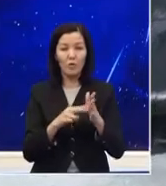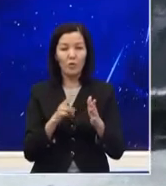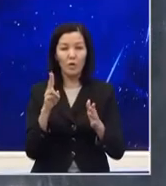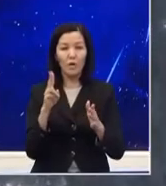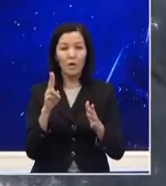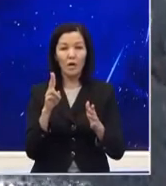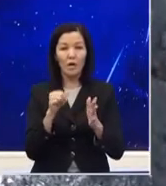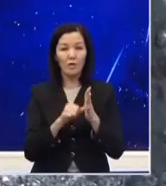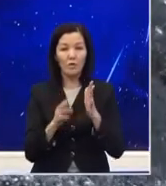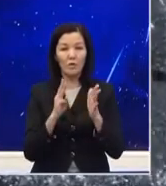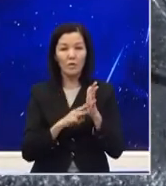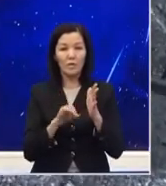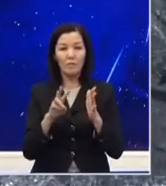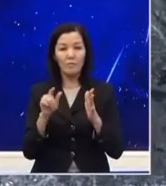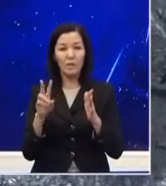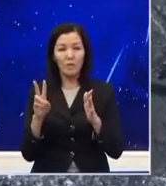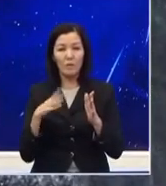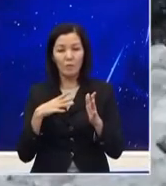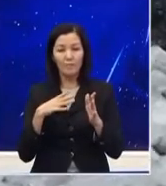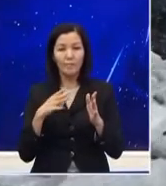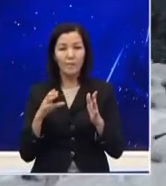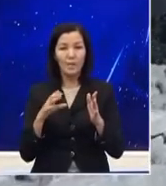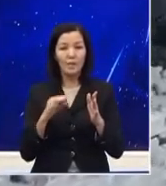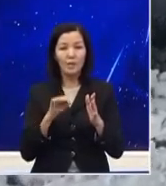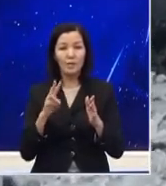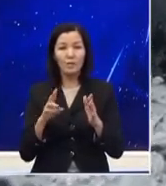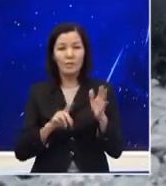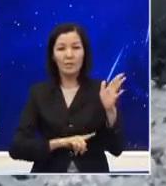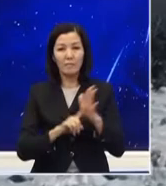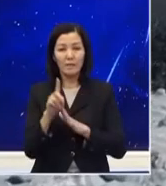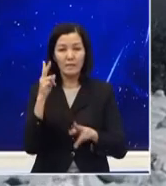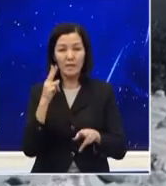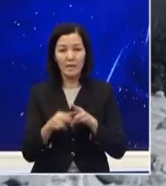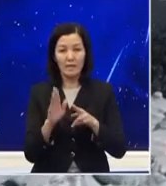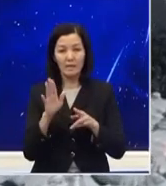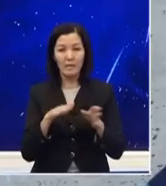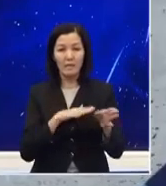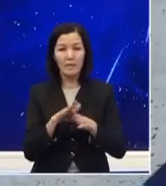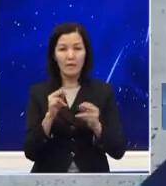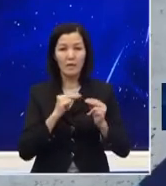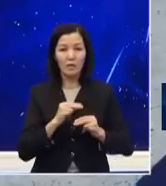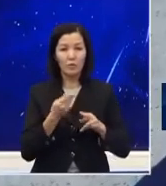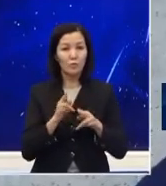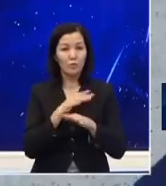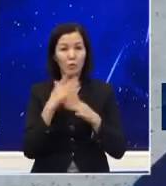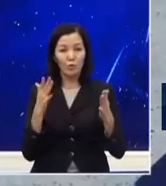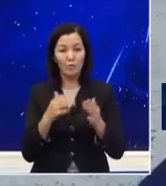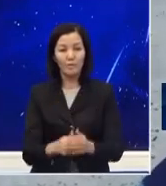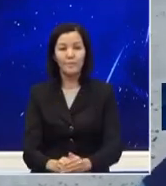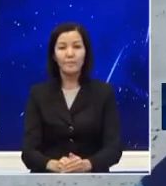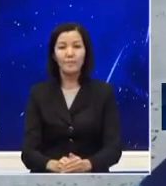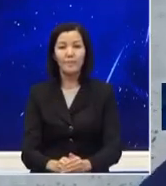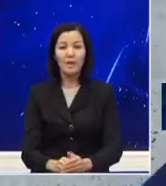миллион теңге, жел 90-ның басында жұмыс соңына жетеді, мұнда атқарылған шаруа аз емес. Алдындағы тротуарларды салып,